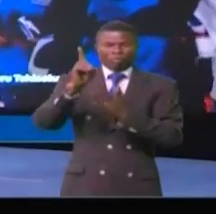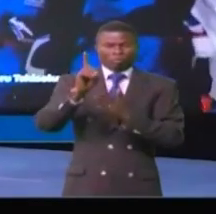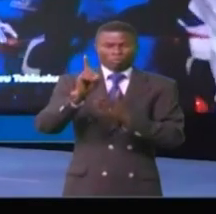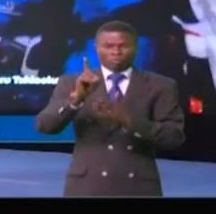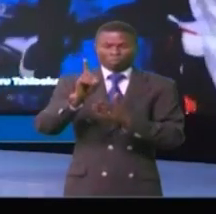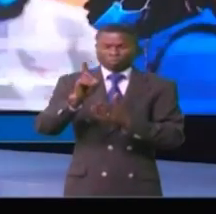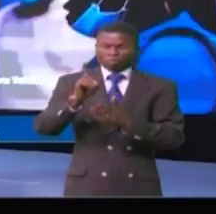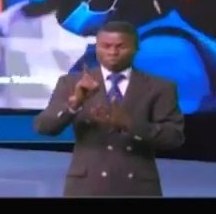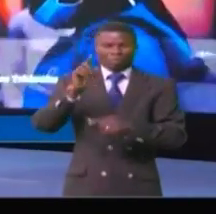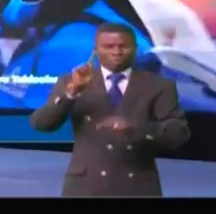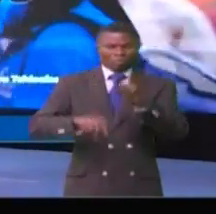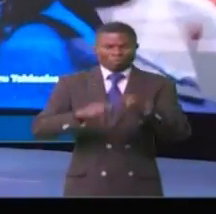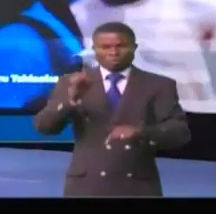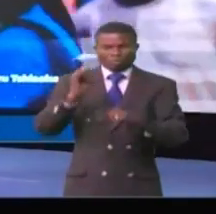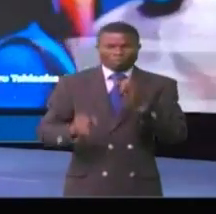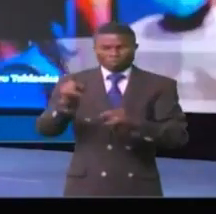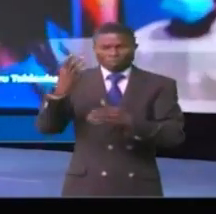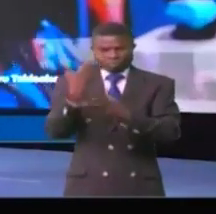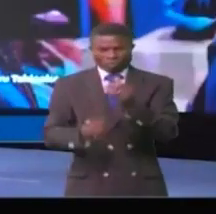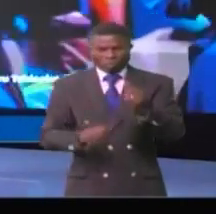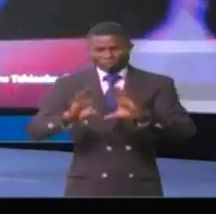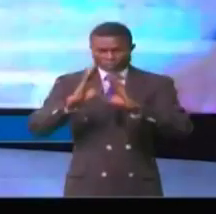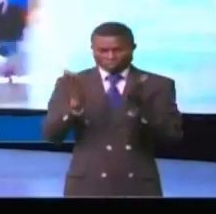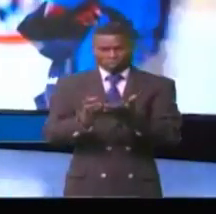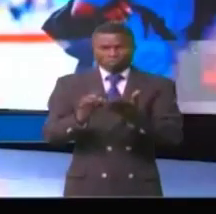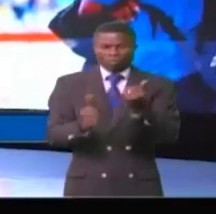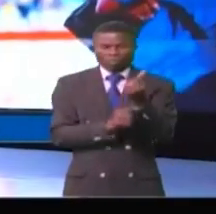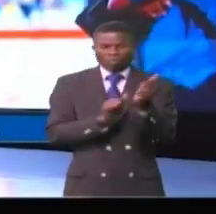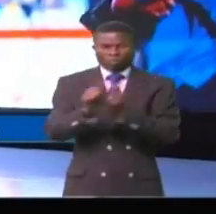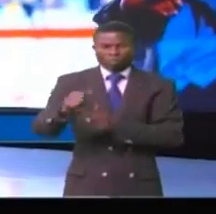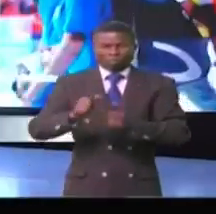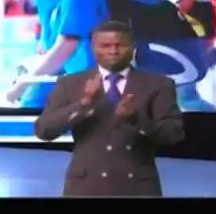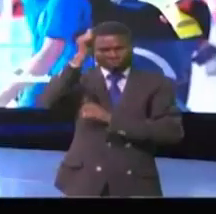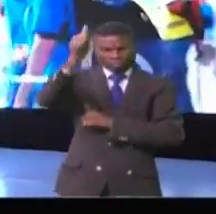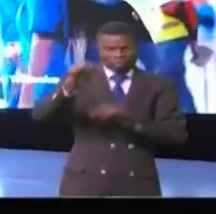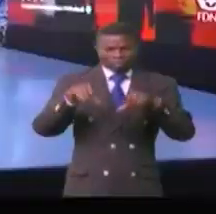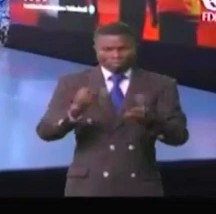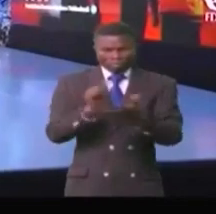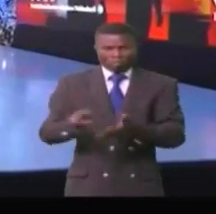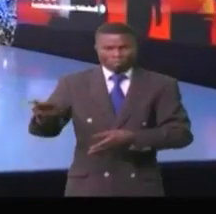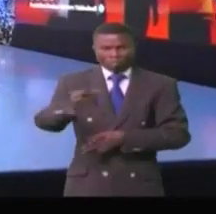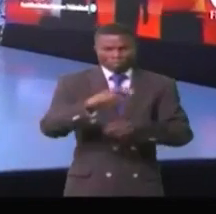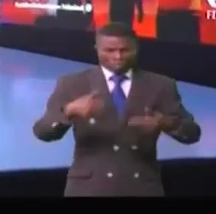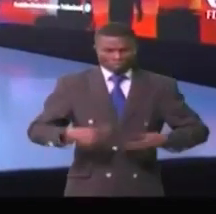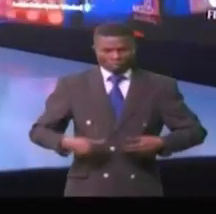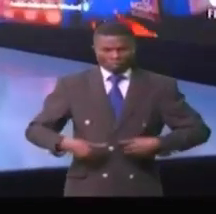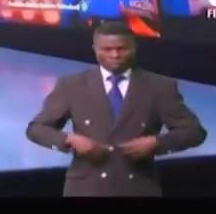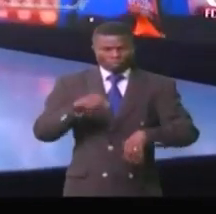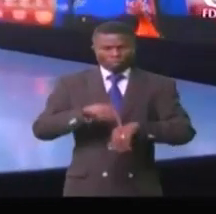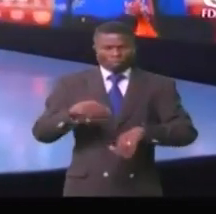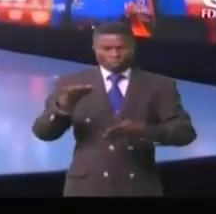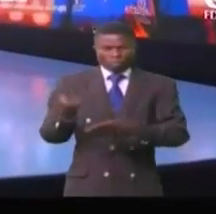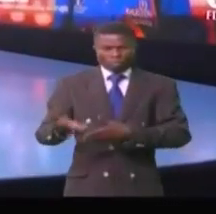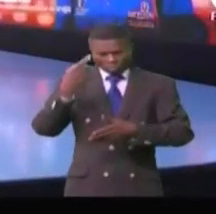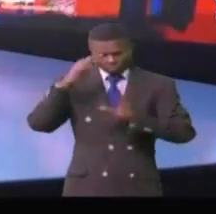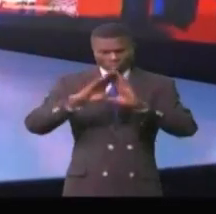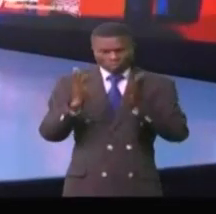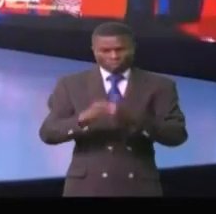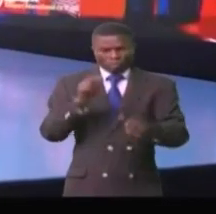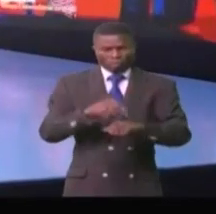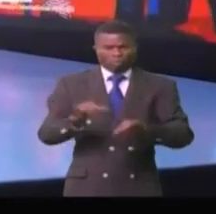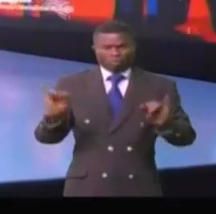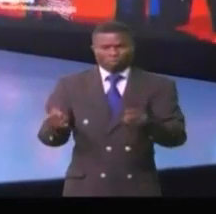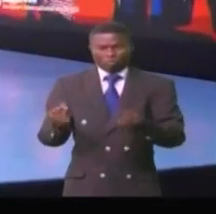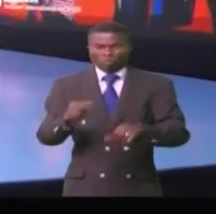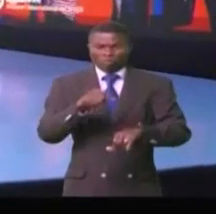vous. Nous tous, nous passerons, mais l'avenir du Congo, c'est vous. Il y a un temps pour tout. Il y a un temps pour s'amuser,